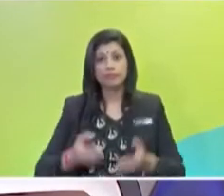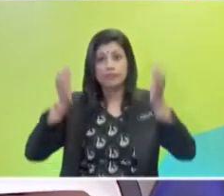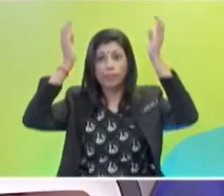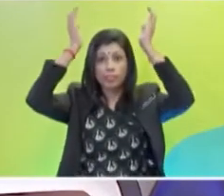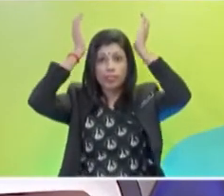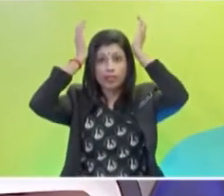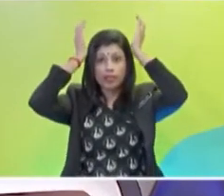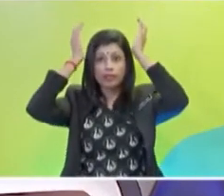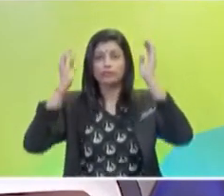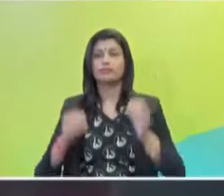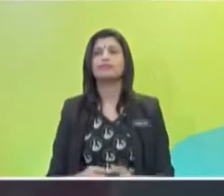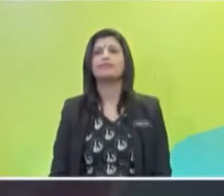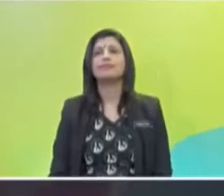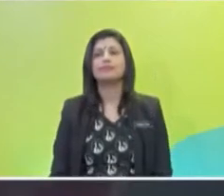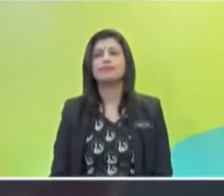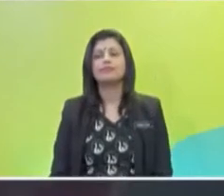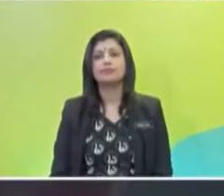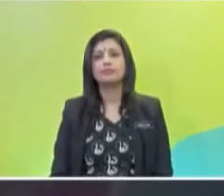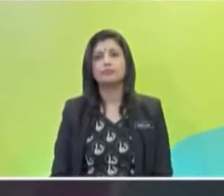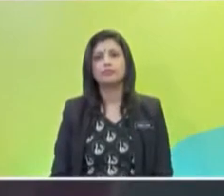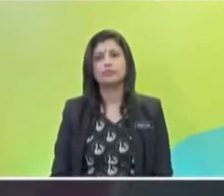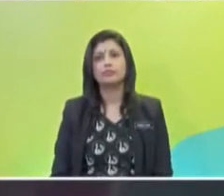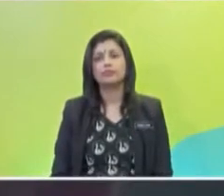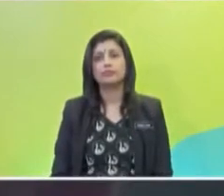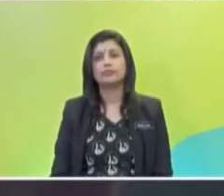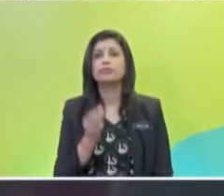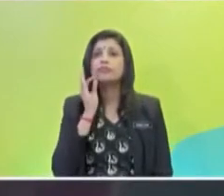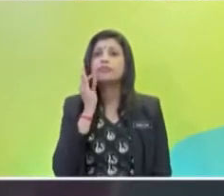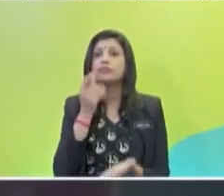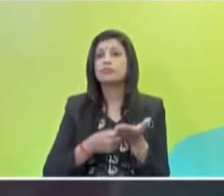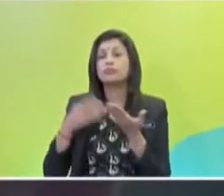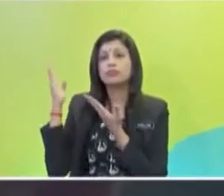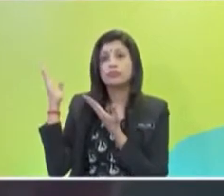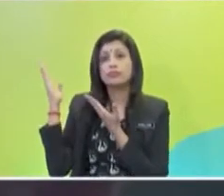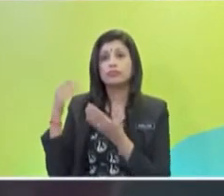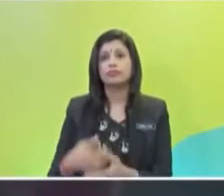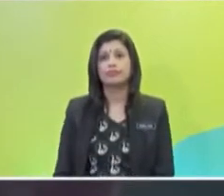Baik-baik jangan pegang tajam. Oh, tajam. Okey, murid-murid, buah apa ini?